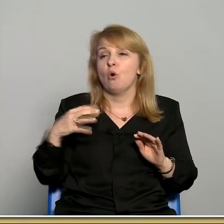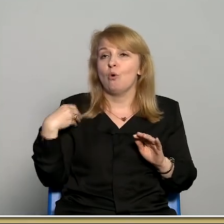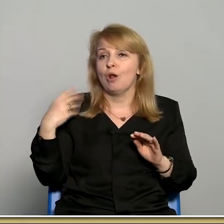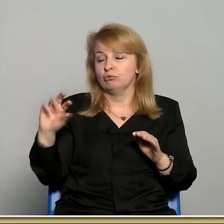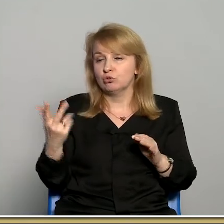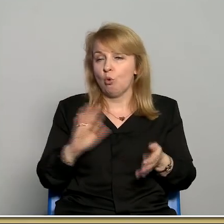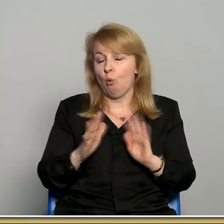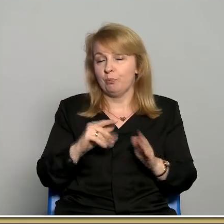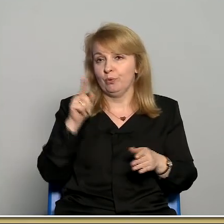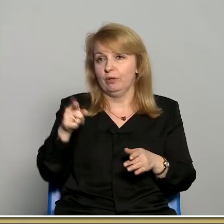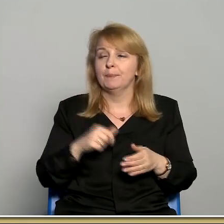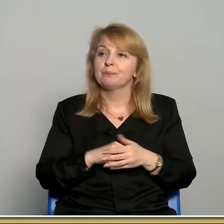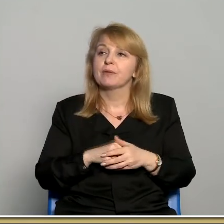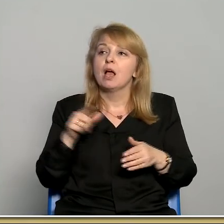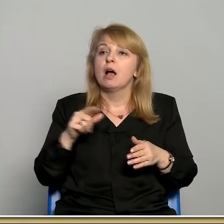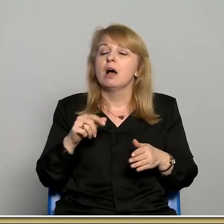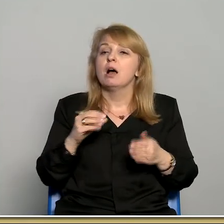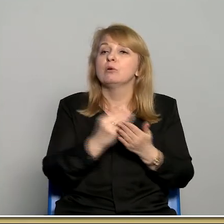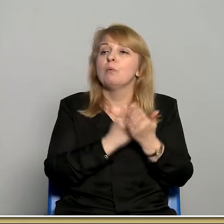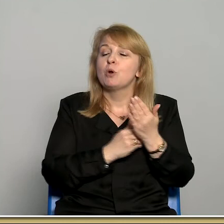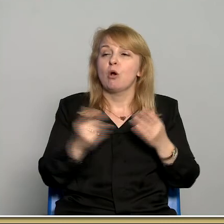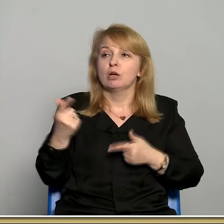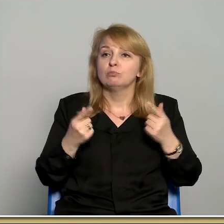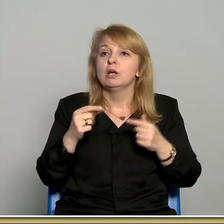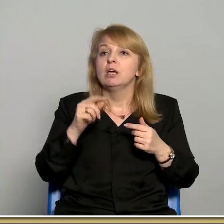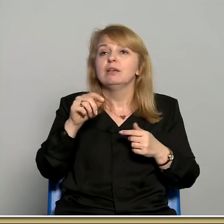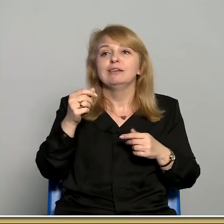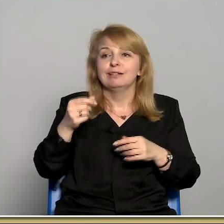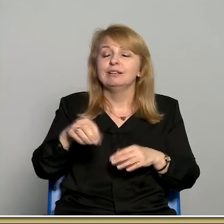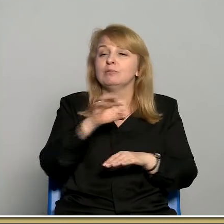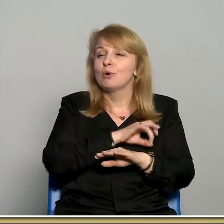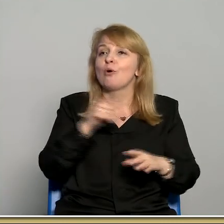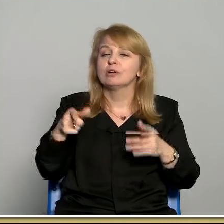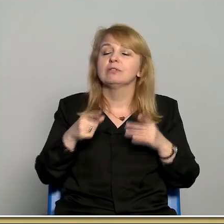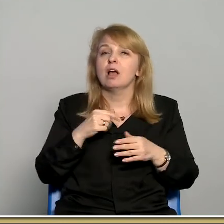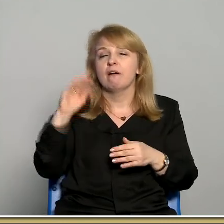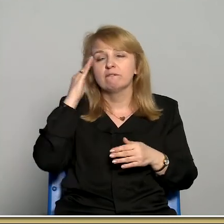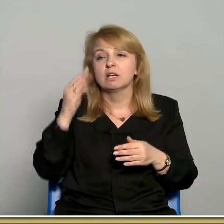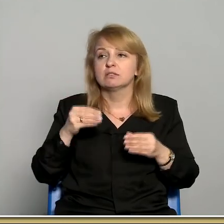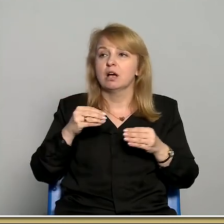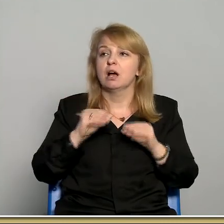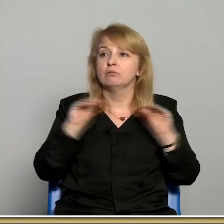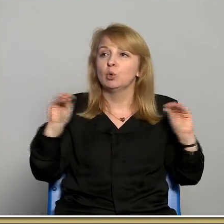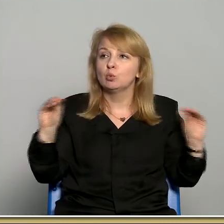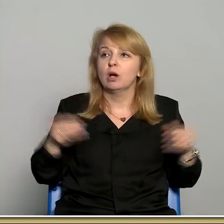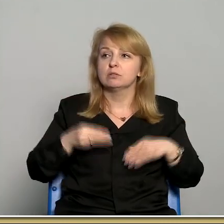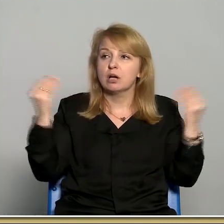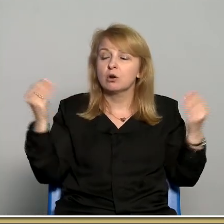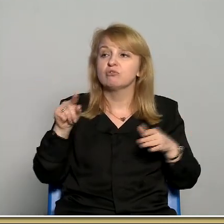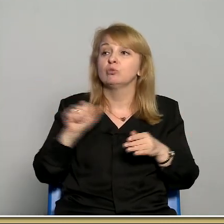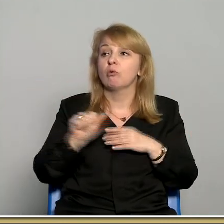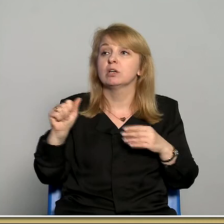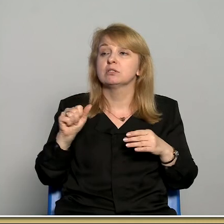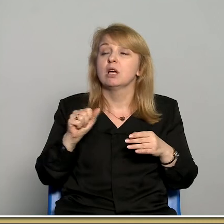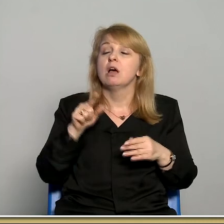tak jak wspomniałem w programie operacyjnym Wiedza, Edukacja, Rozwój pierwszy kwartał, to jest projekty powiatowych urzędów pracy